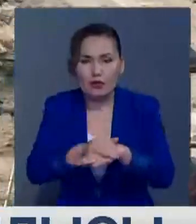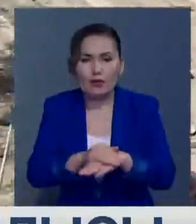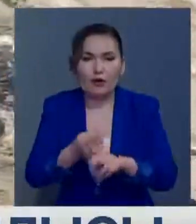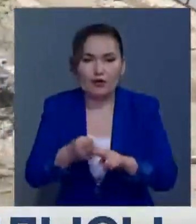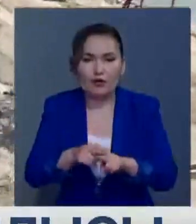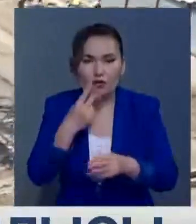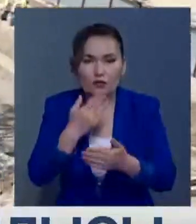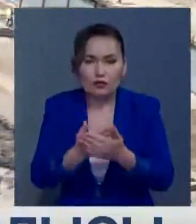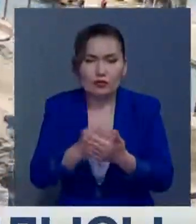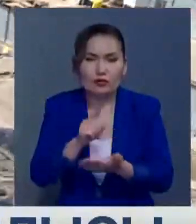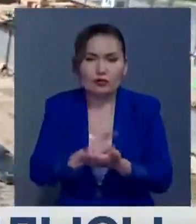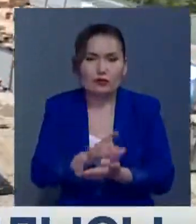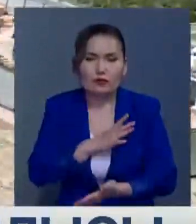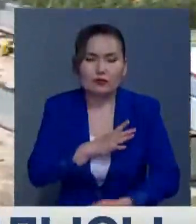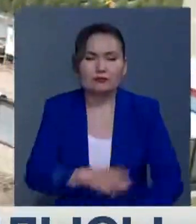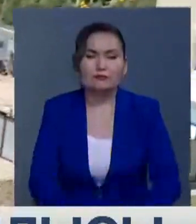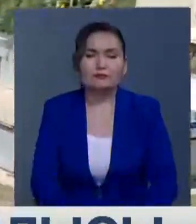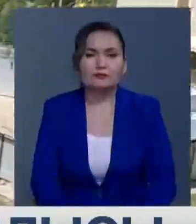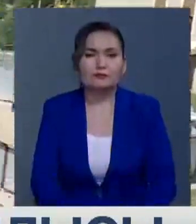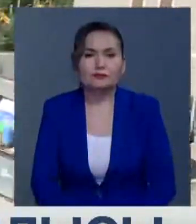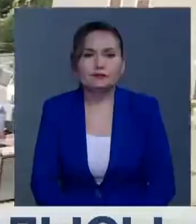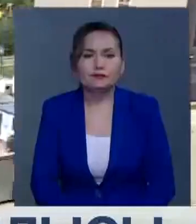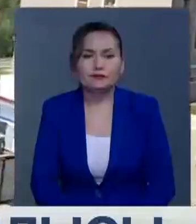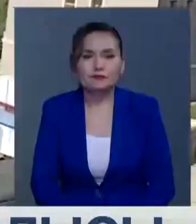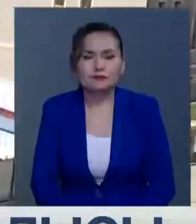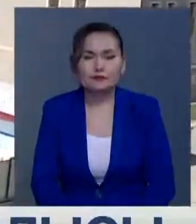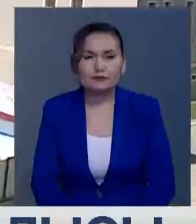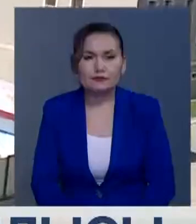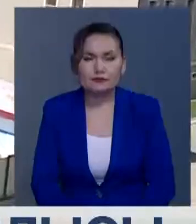дәлелденуі тиіс. Бақыт Топтаева, Ерлан Наурызбаев, Ержан Рахманберді, Хабар 24.